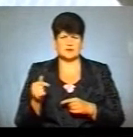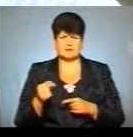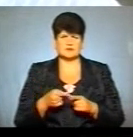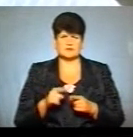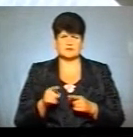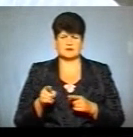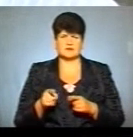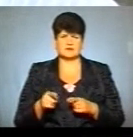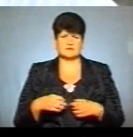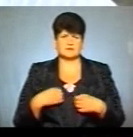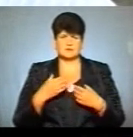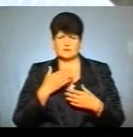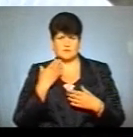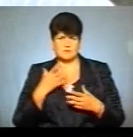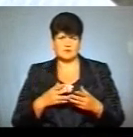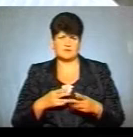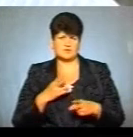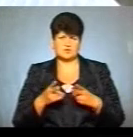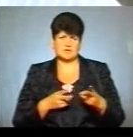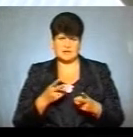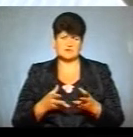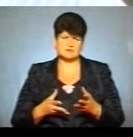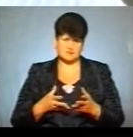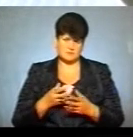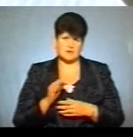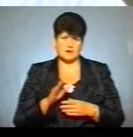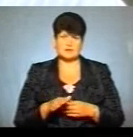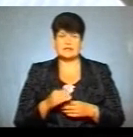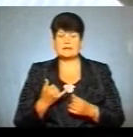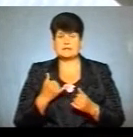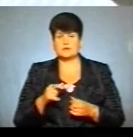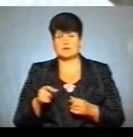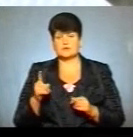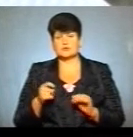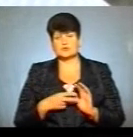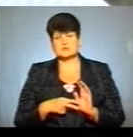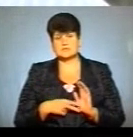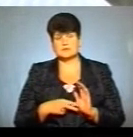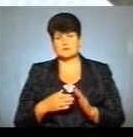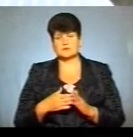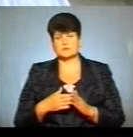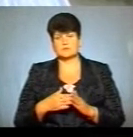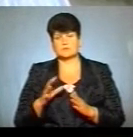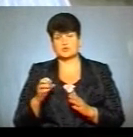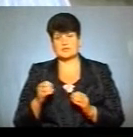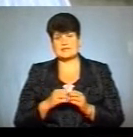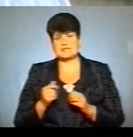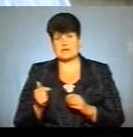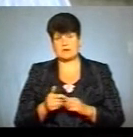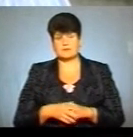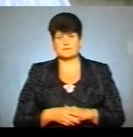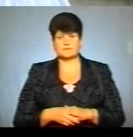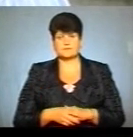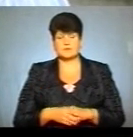там сильно не оскаржує, заплатить тихенько, хоча і оскаржують. Для громадян від 170 до 510 гривень. У нас,